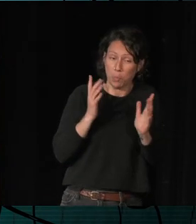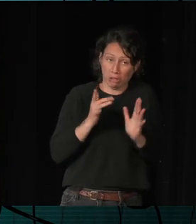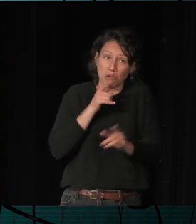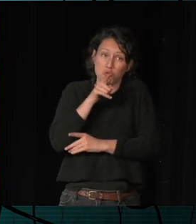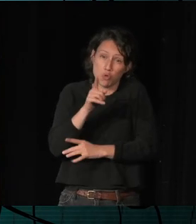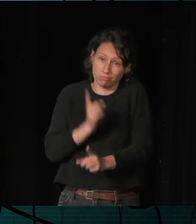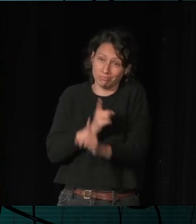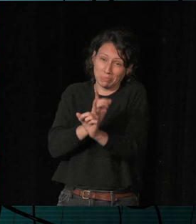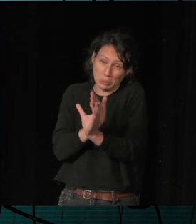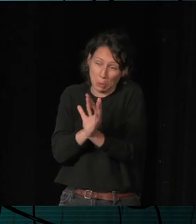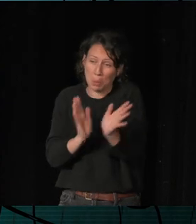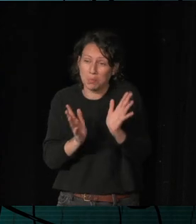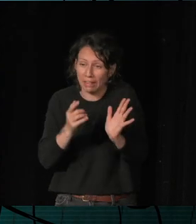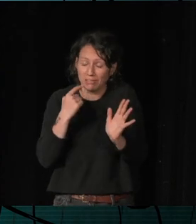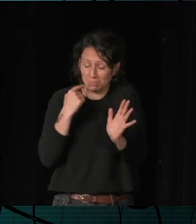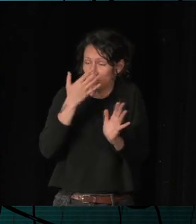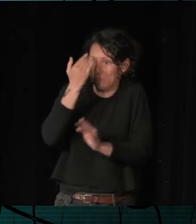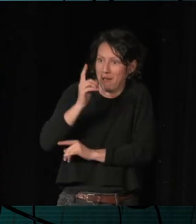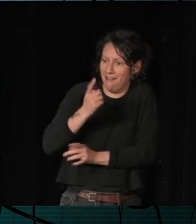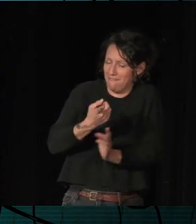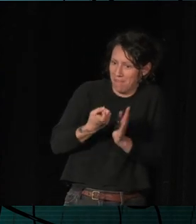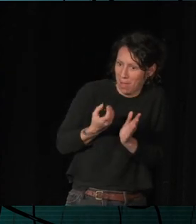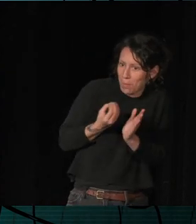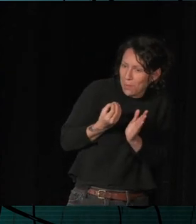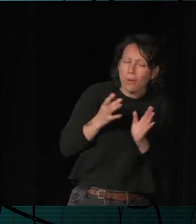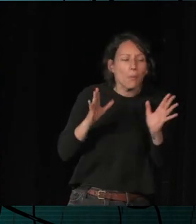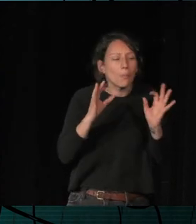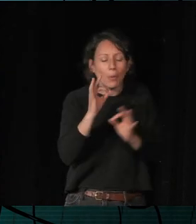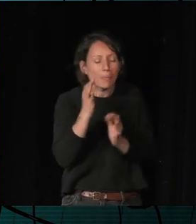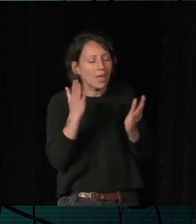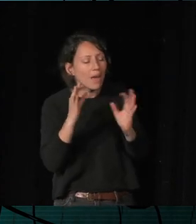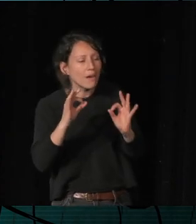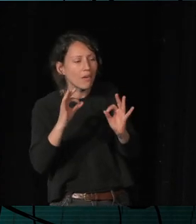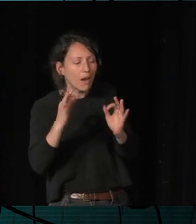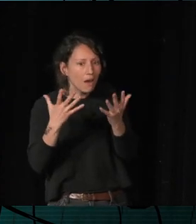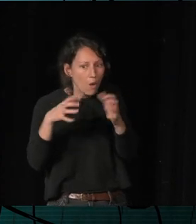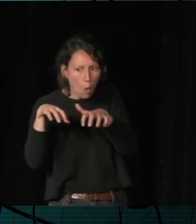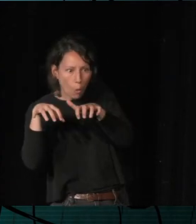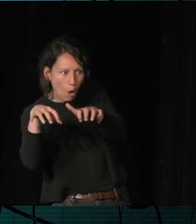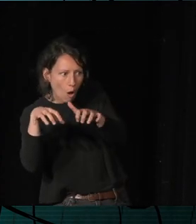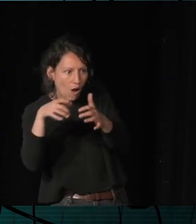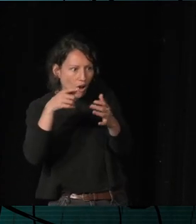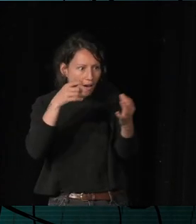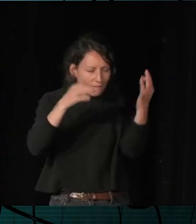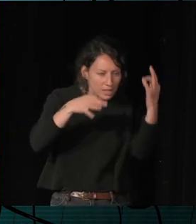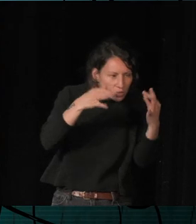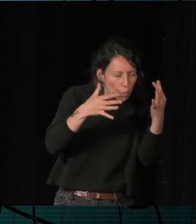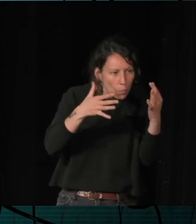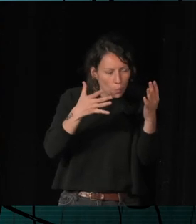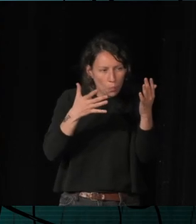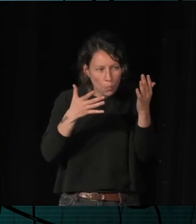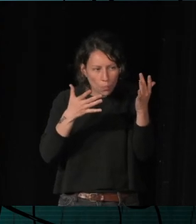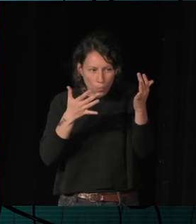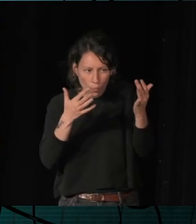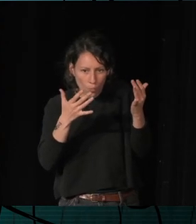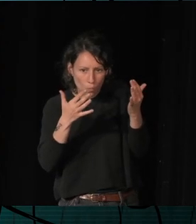voir d'où vient mon goût pour l'horreur. Mais sur ce rapport entre l'horreur et la fiction, justement, comment on peut estimer que l'horreur